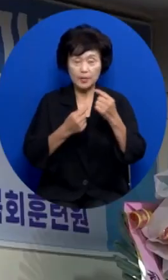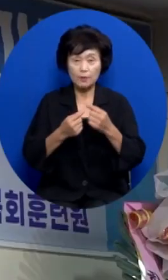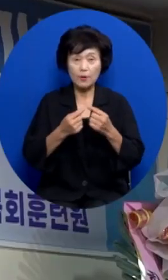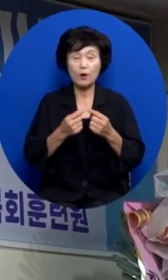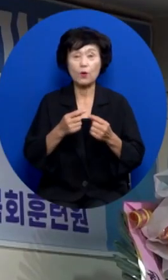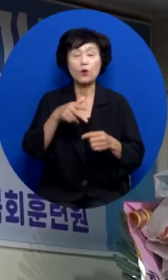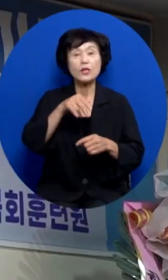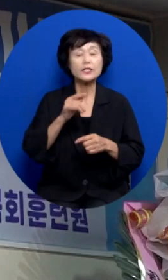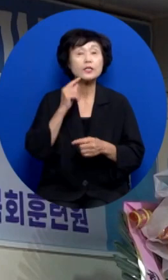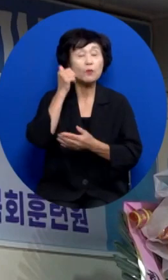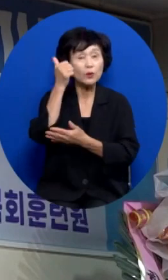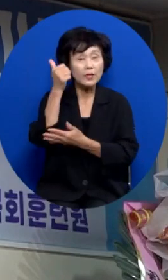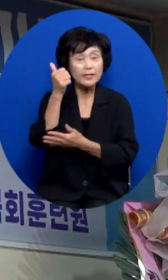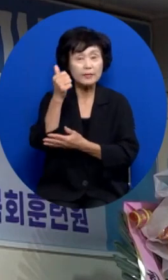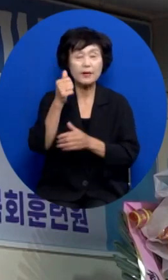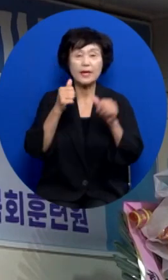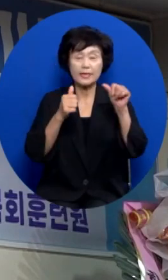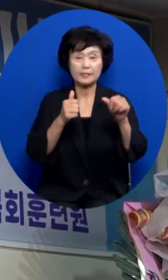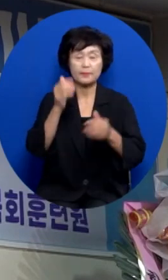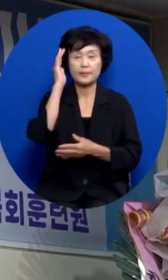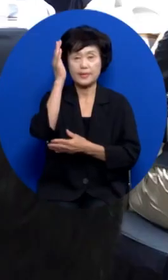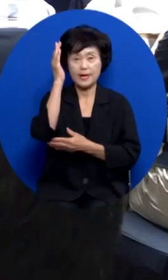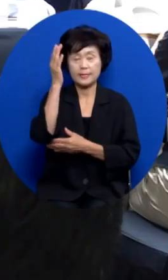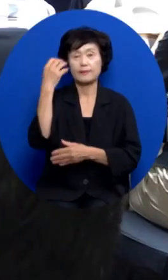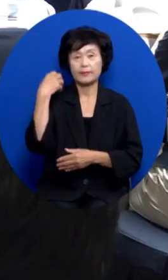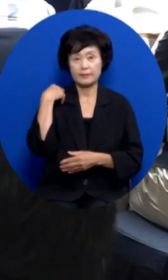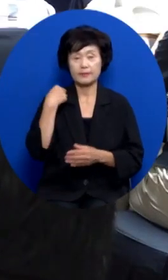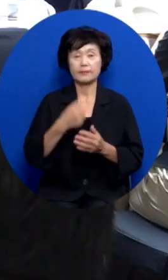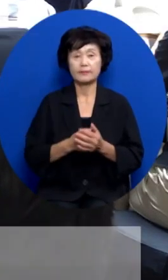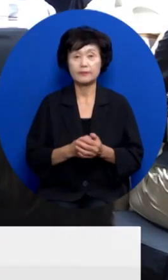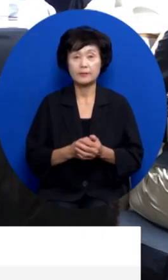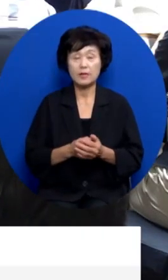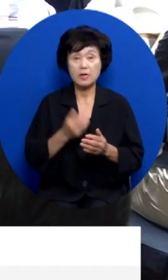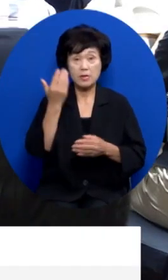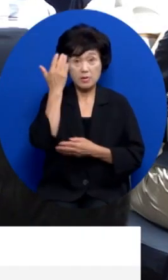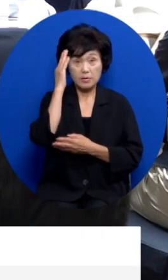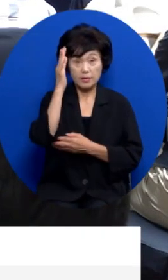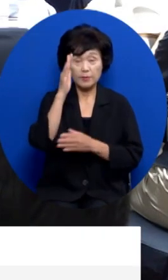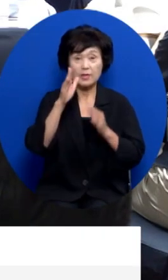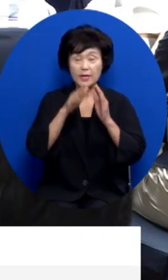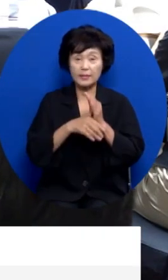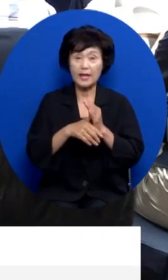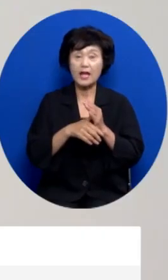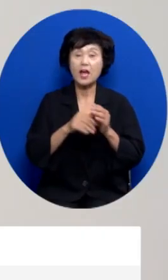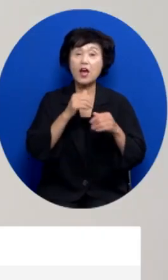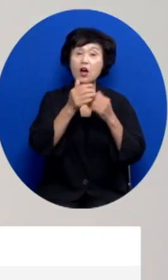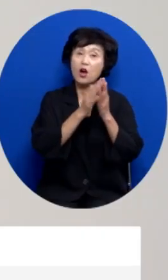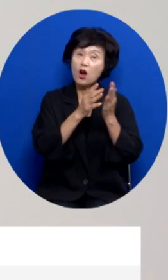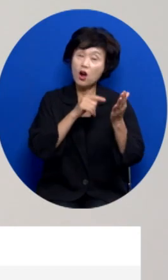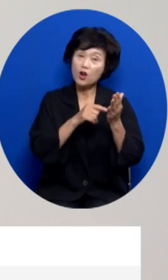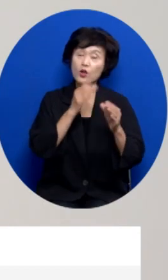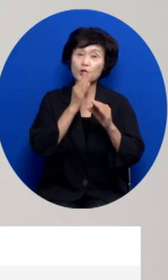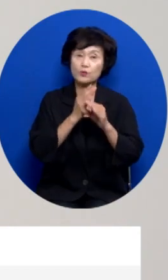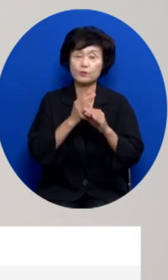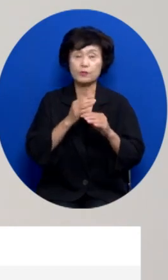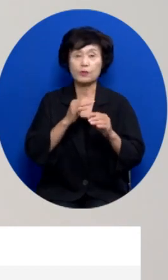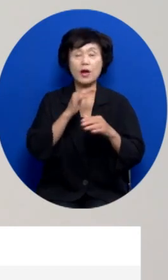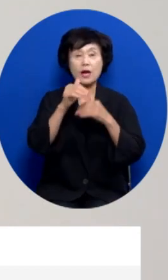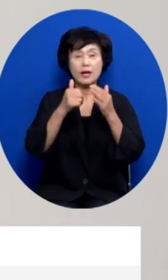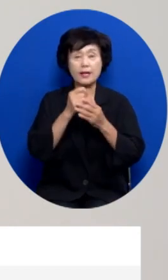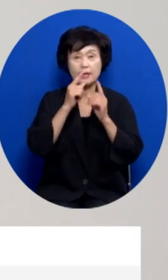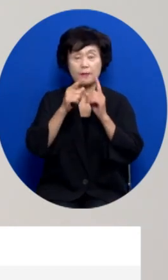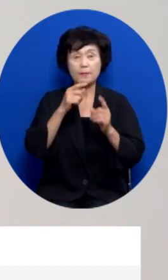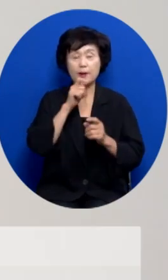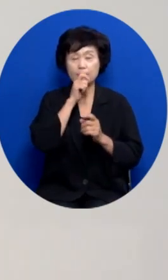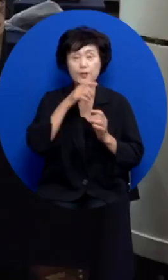주강사로 5번의 강의를 진행했습니다. 지 목사는 세미나에서 동네 세매줄 성경을 중심으로 말씀 묵상의